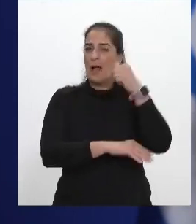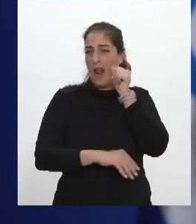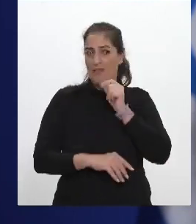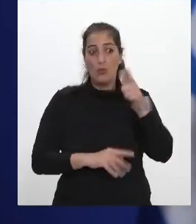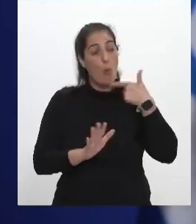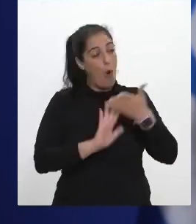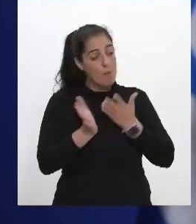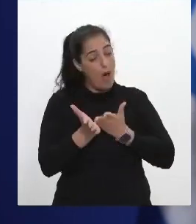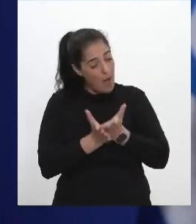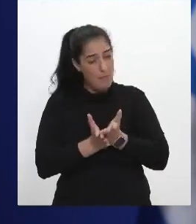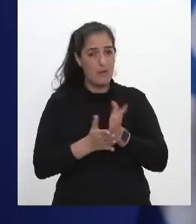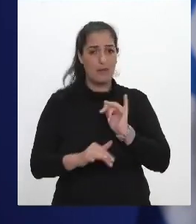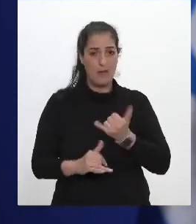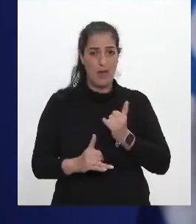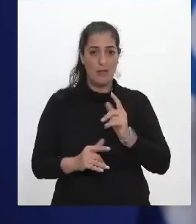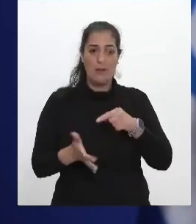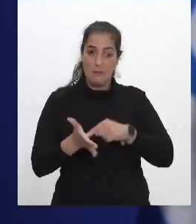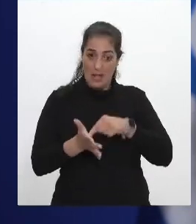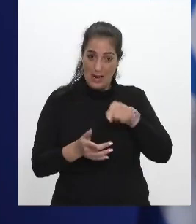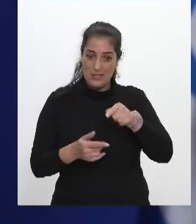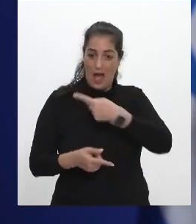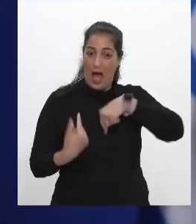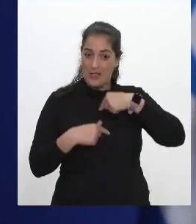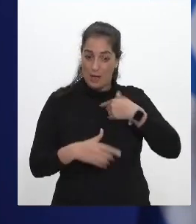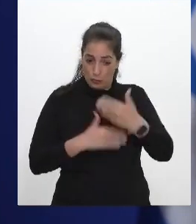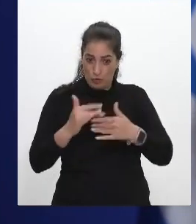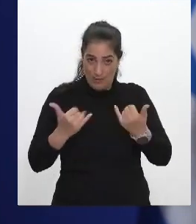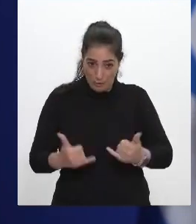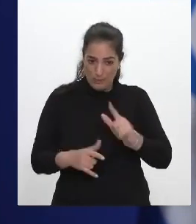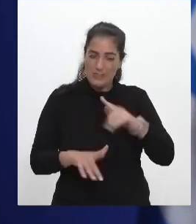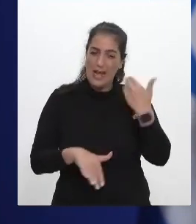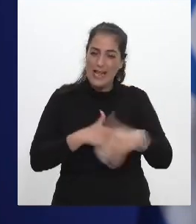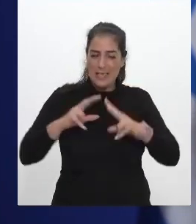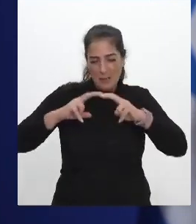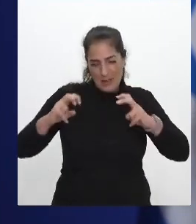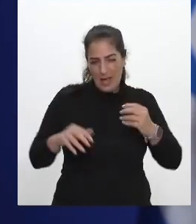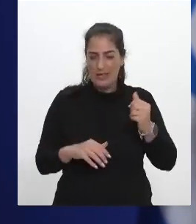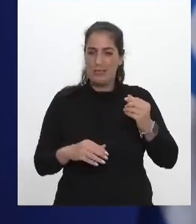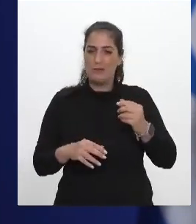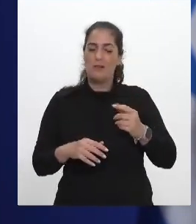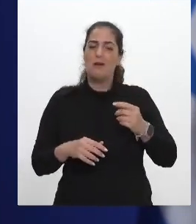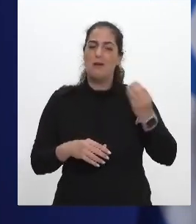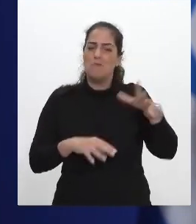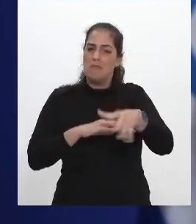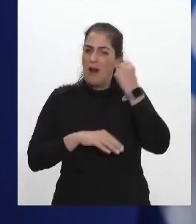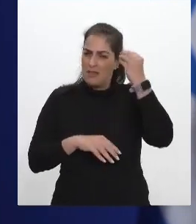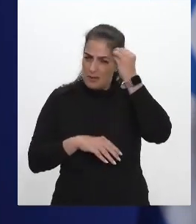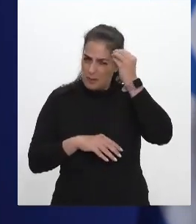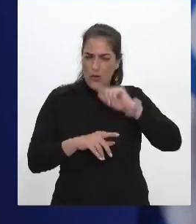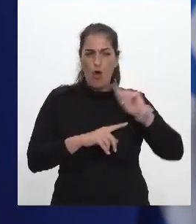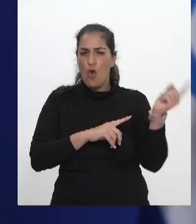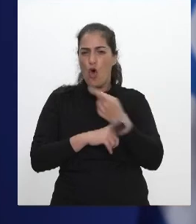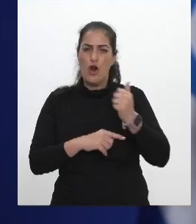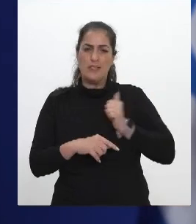למרות הכל ולכן אנחנו צריכים בש הזה לסיים את התחקיר המבצעי להפיק את הלקחים אצל כלל הכוחות שלנו